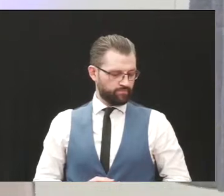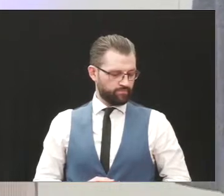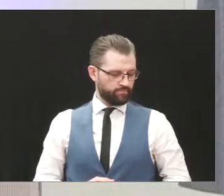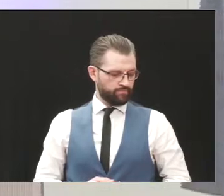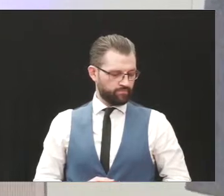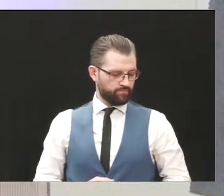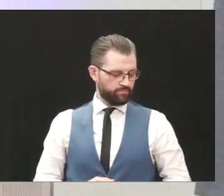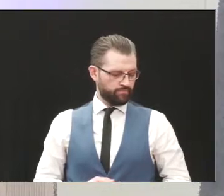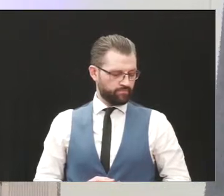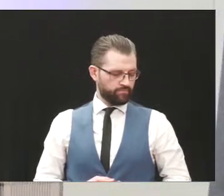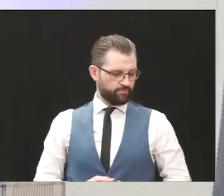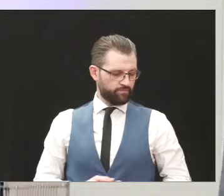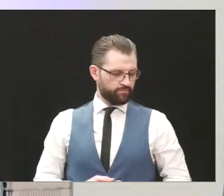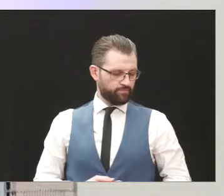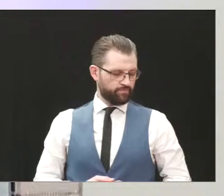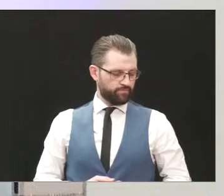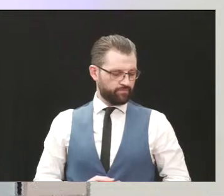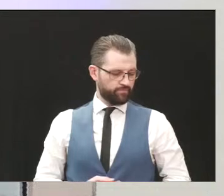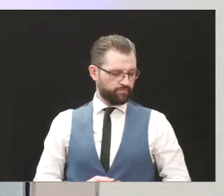שנשרפו,